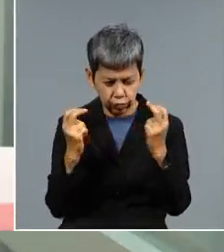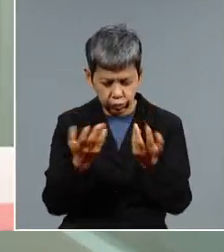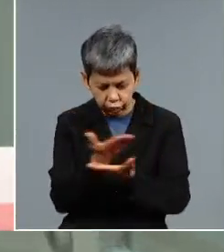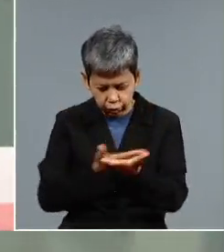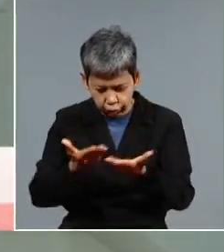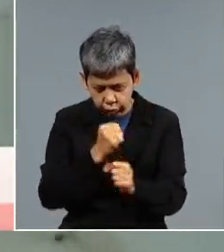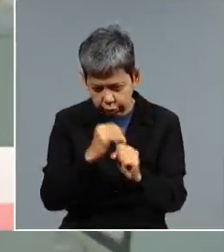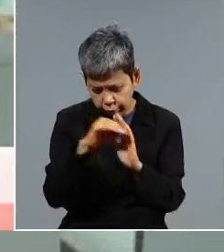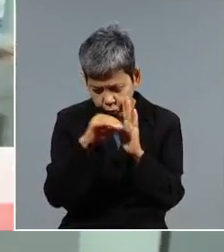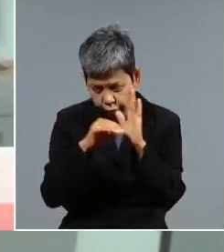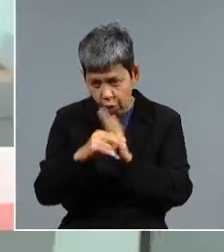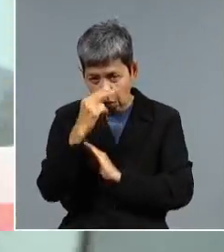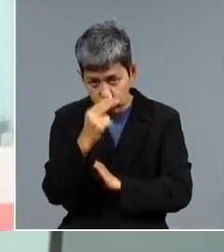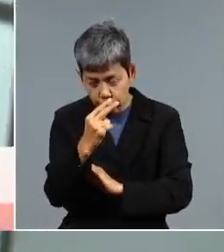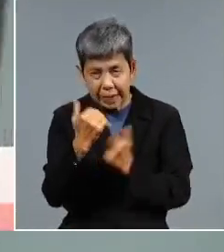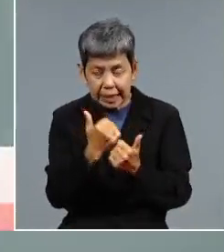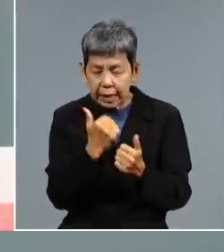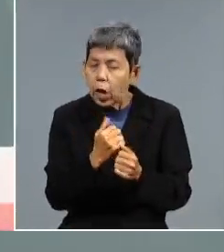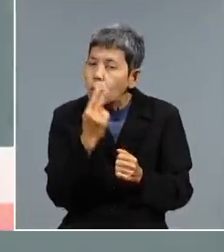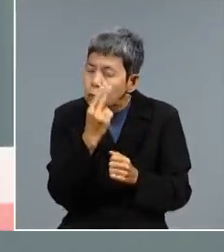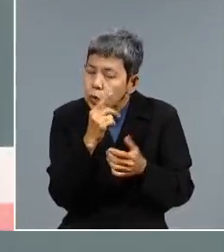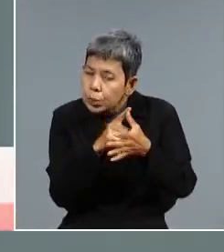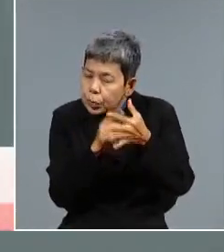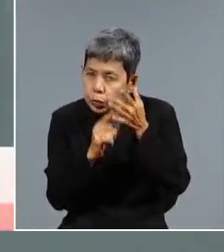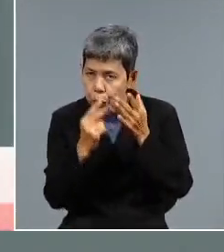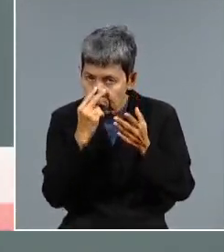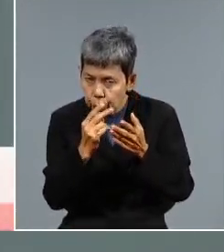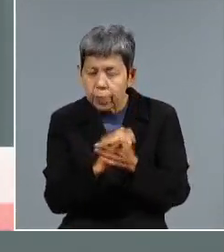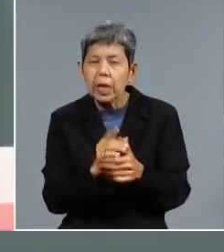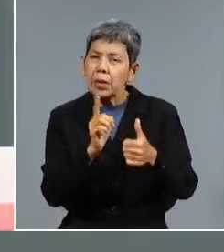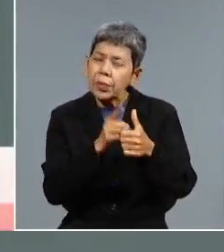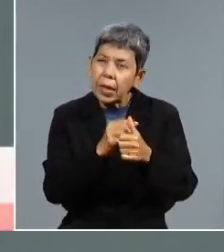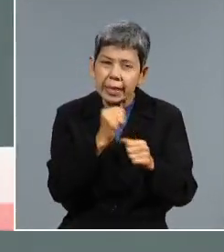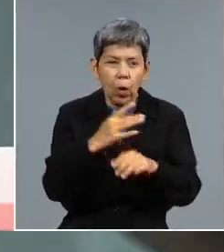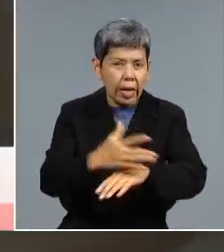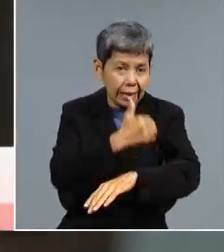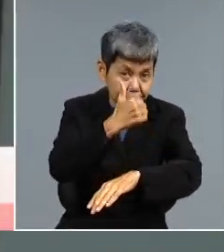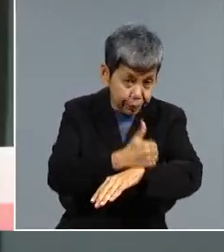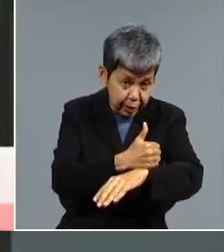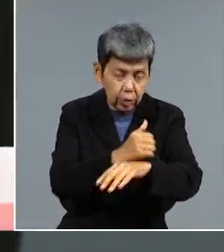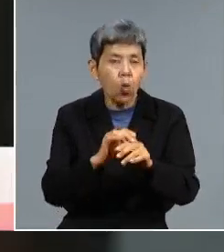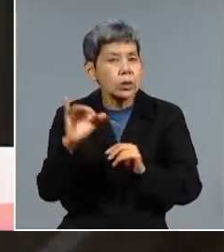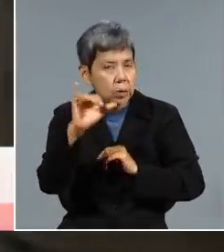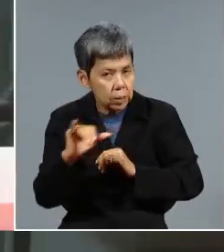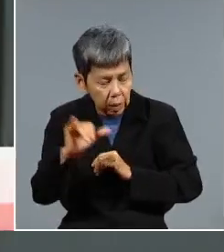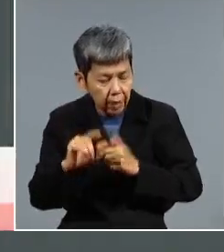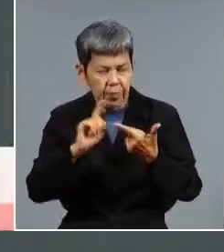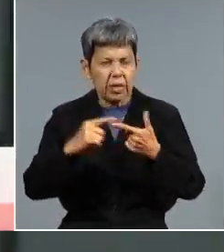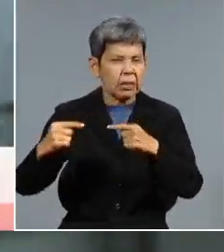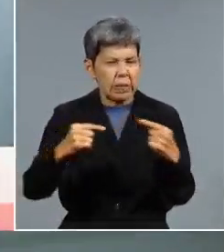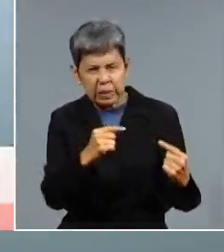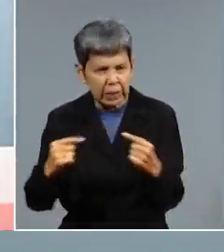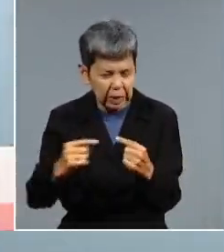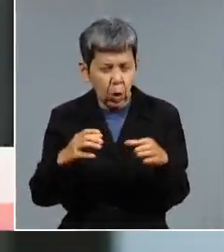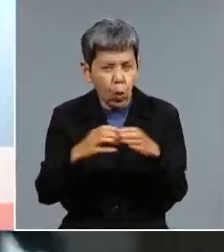เพื่อตรวจสอบสำนวนคดีโดยยังไม่มีการตัดประเด็นใดๆทิ้งนะครับทั้งเรื่องของการเมืองท้องถิ่นในหมู่ญาติพี่น้องความขัดแย้ง